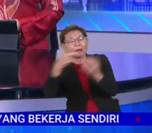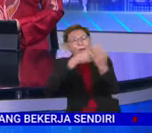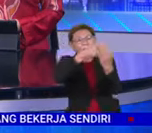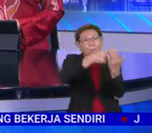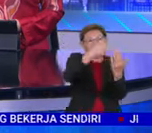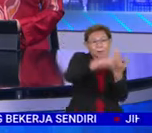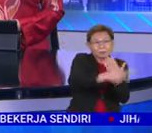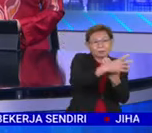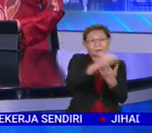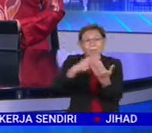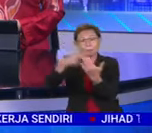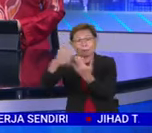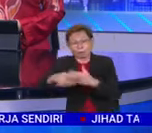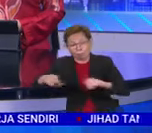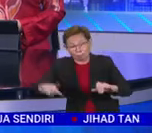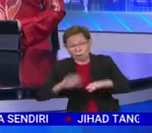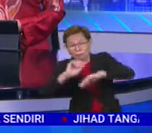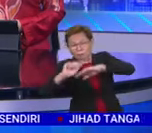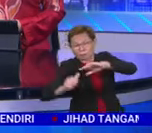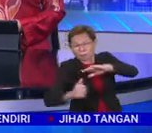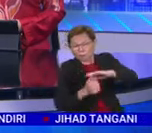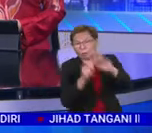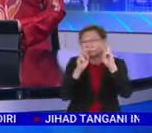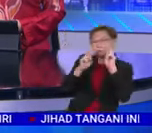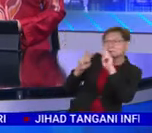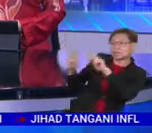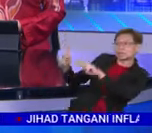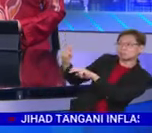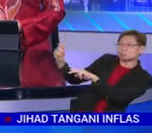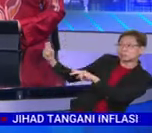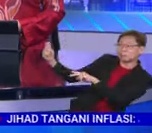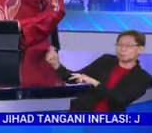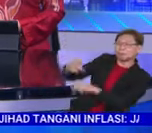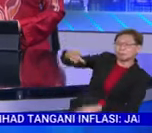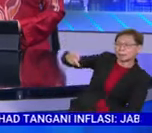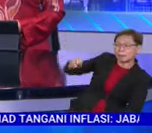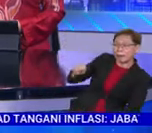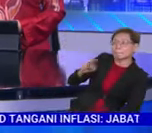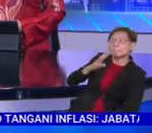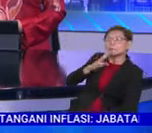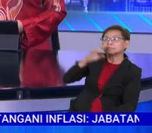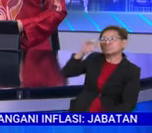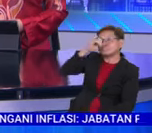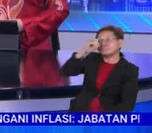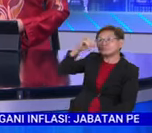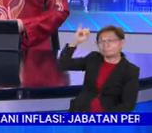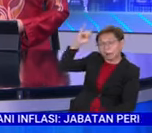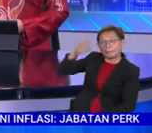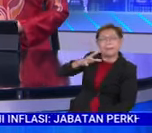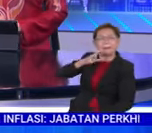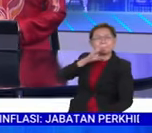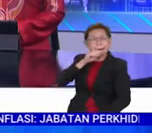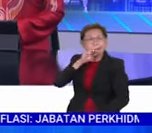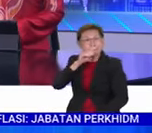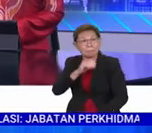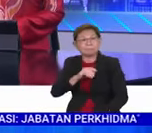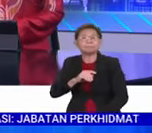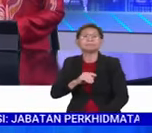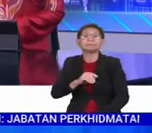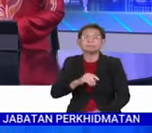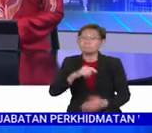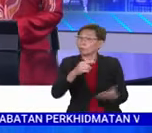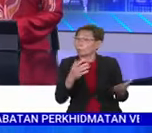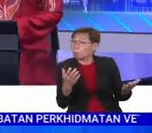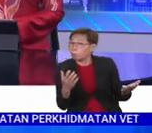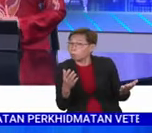program yang dilaksanakan di bawah dasar pandang ke timur. Menurut Perdana Menteri Dato' Sri Ismail Sabri Yaakob,